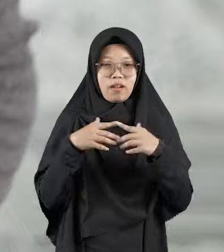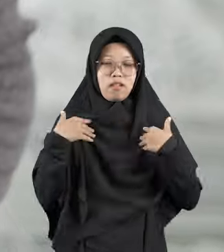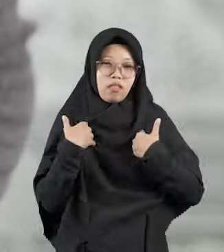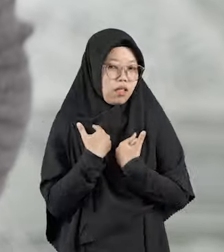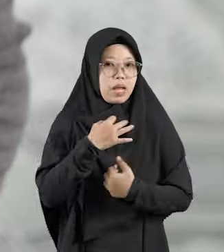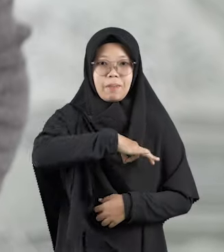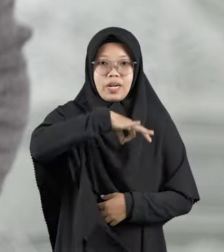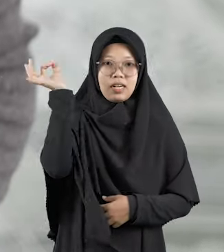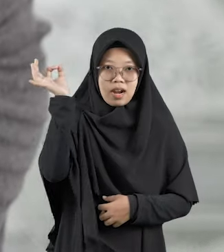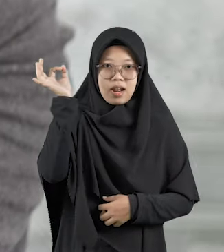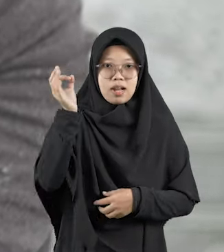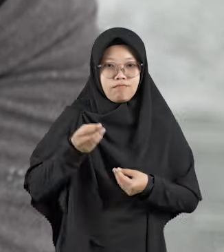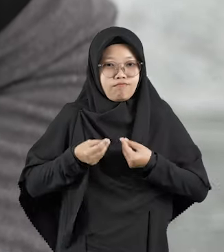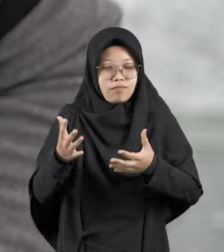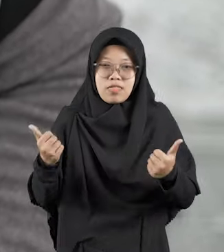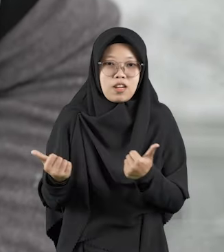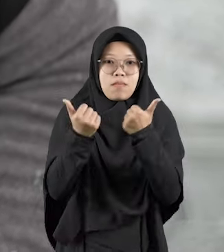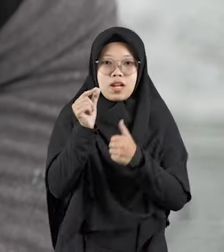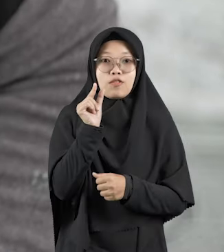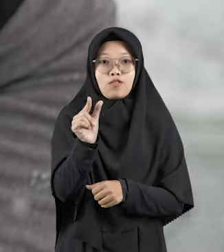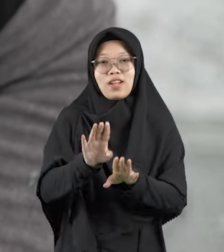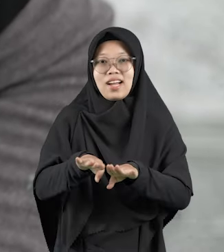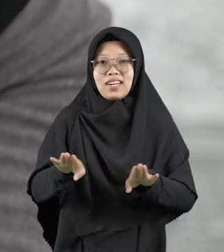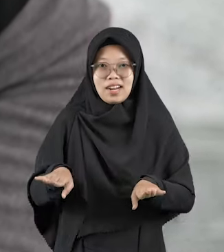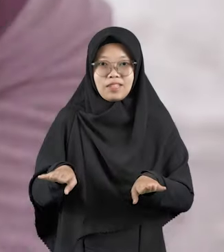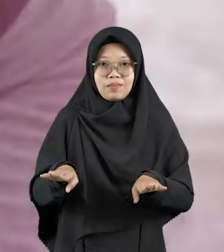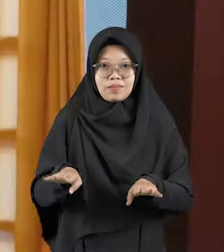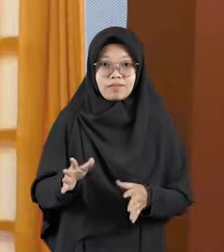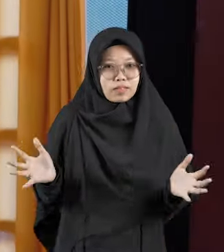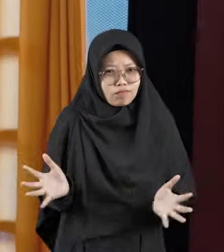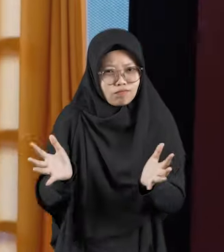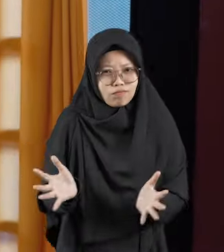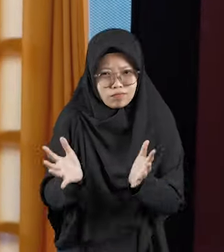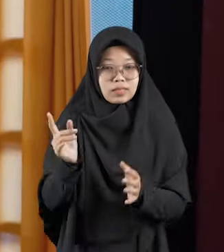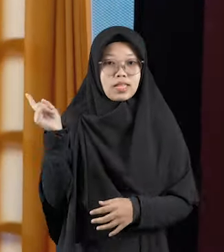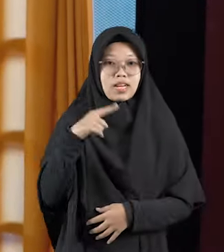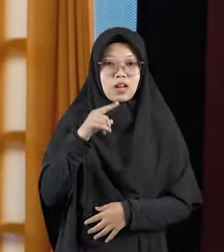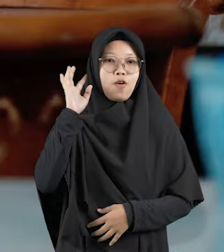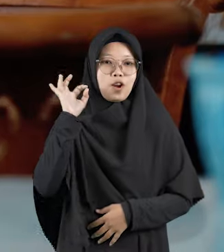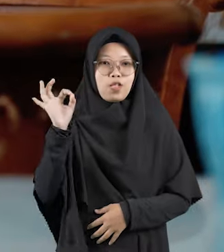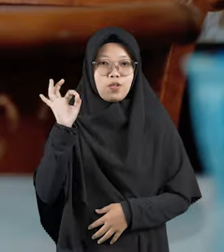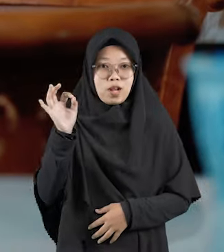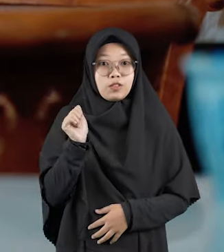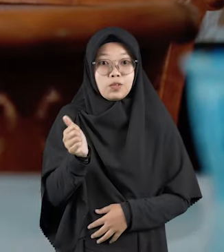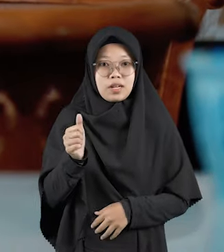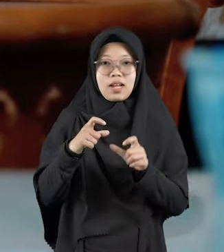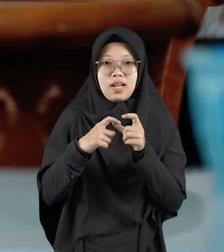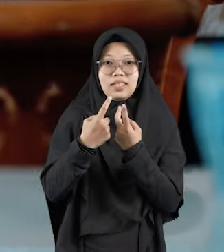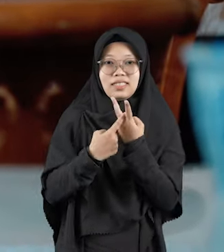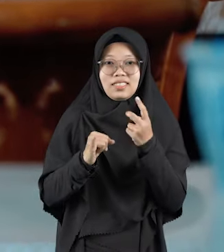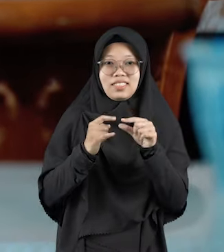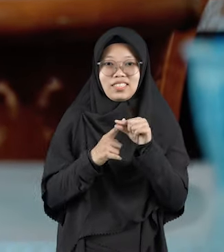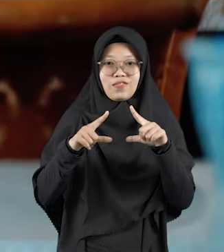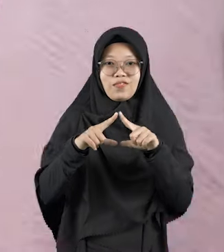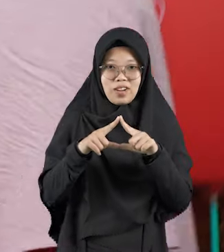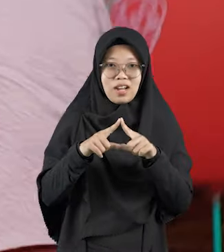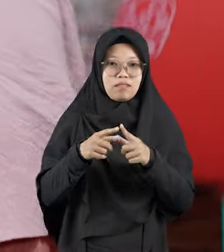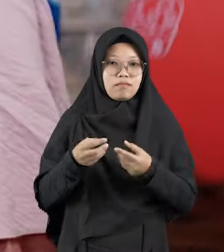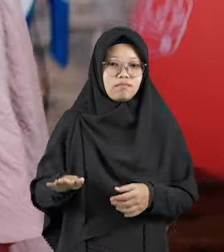tak pernah lelah memberikan yang terbaik untuk buah hatinya. Dukungan yang sangat besar diberikan dari kedua orang